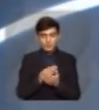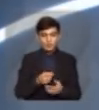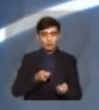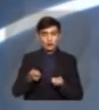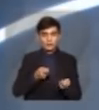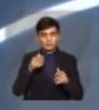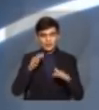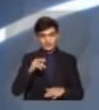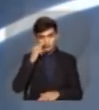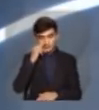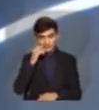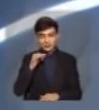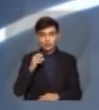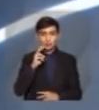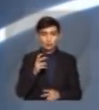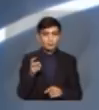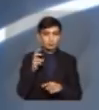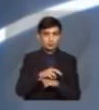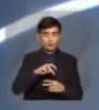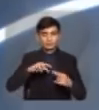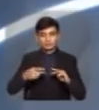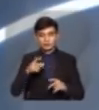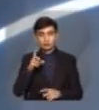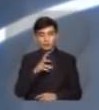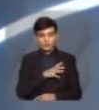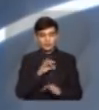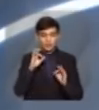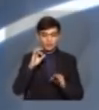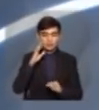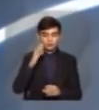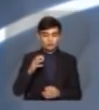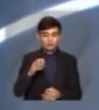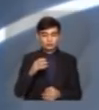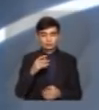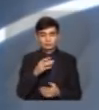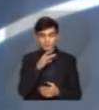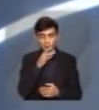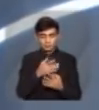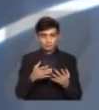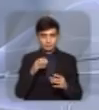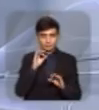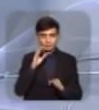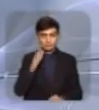руководства мегаполисом? И кто пришел ему на смену? Расскажут мои коллеги уже через несколько минут.